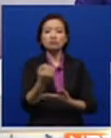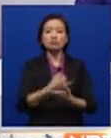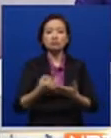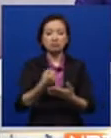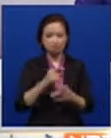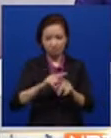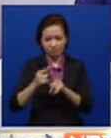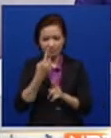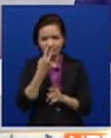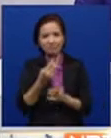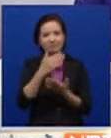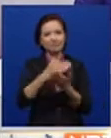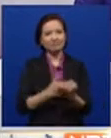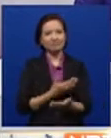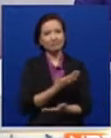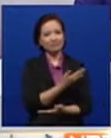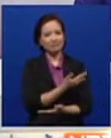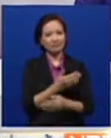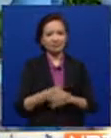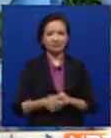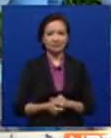างคึกคักติดตามได้จากรายงานค่ะ